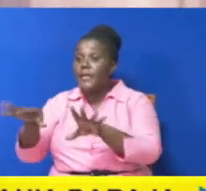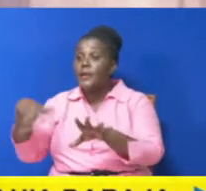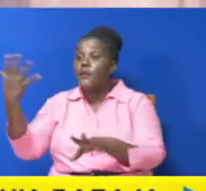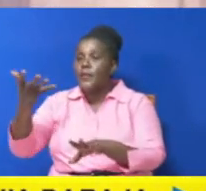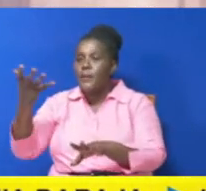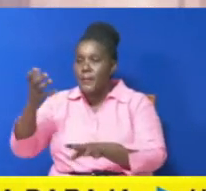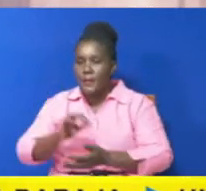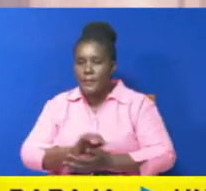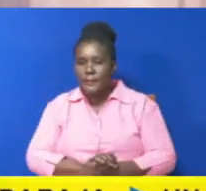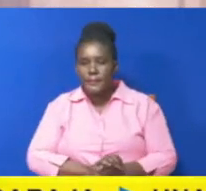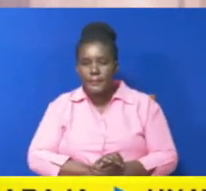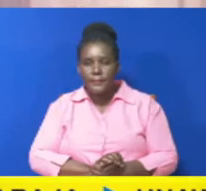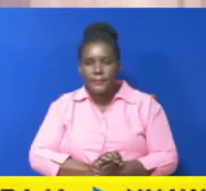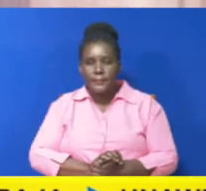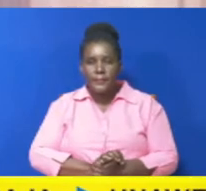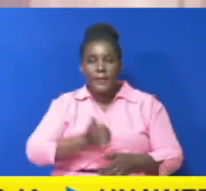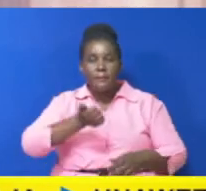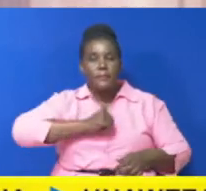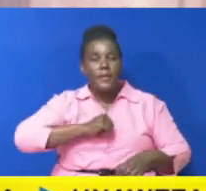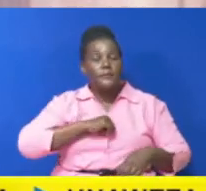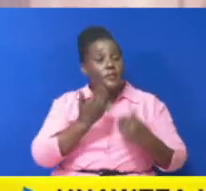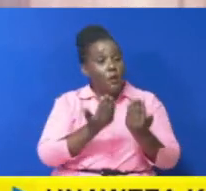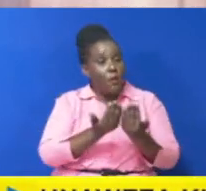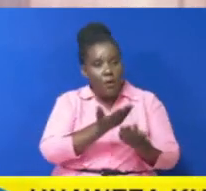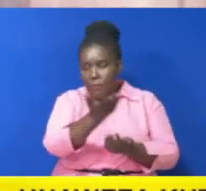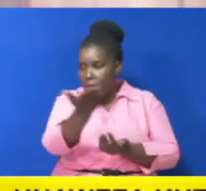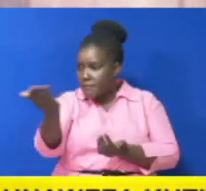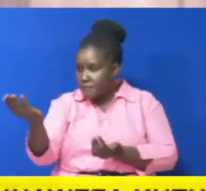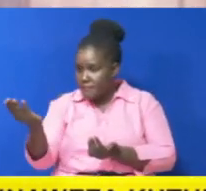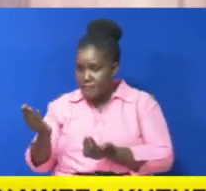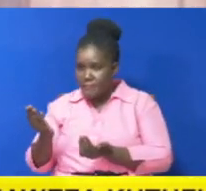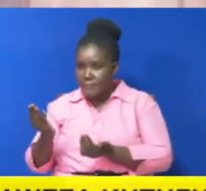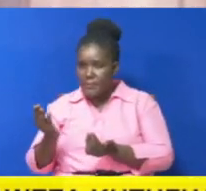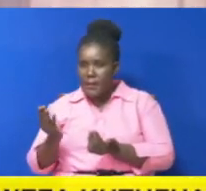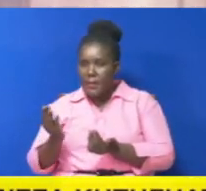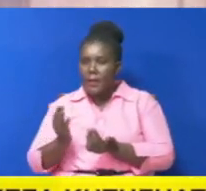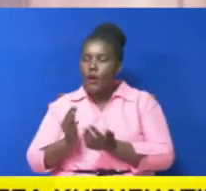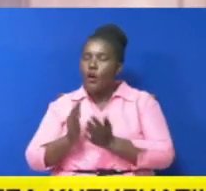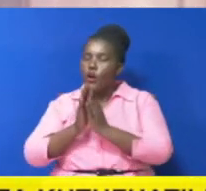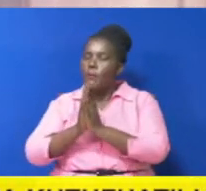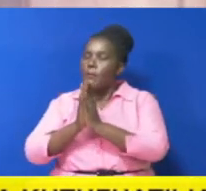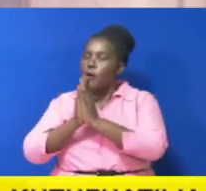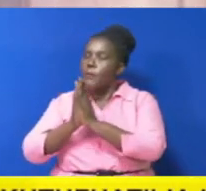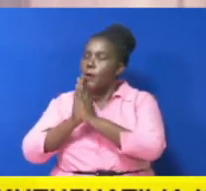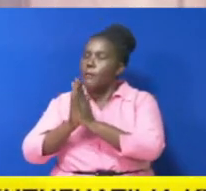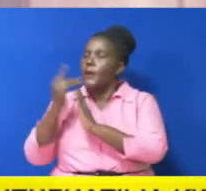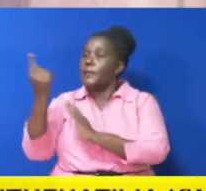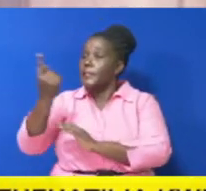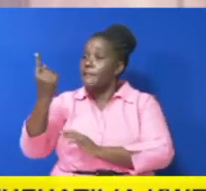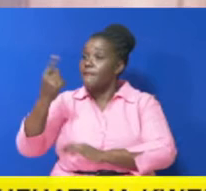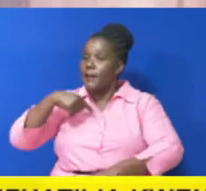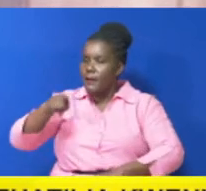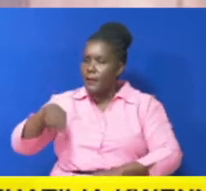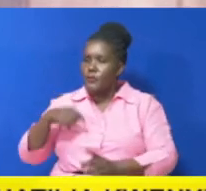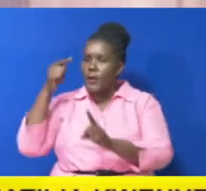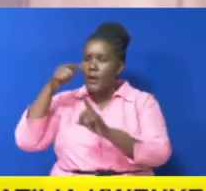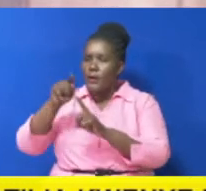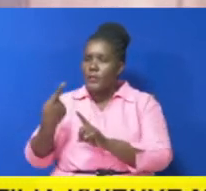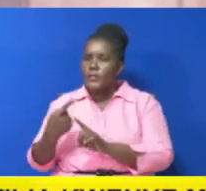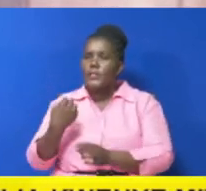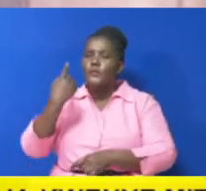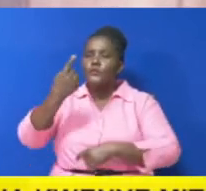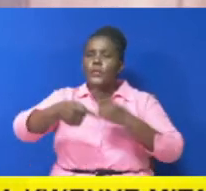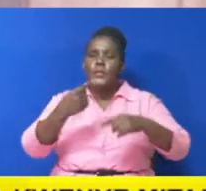kujifunza. Na niwaombe wote vijana, mliombee taifa letu, tuendelee kuwa watu wenye